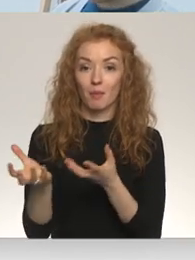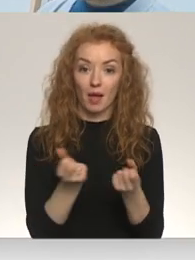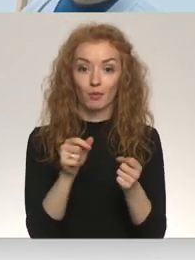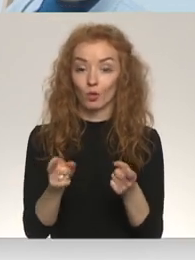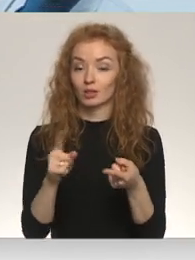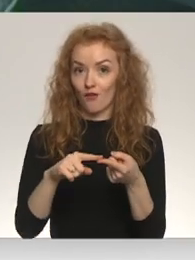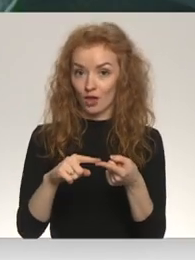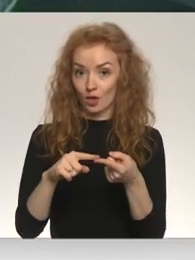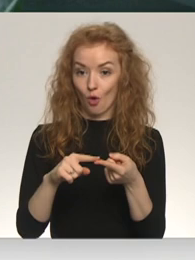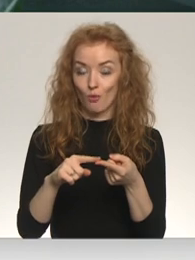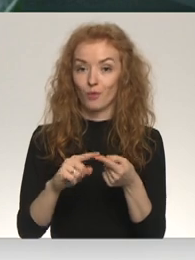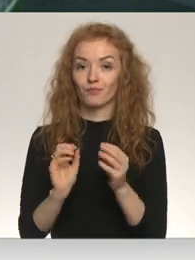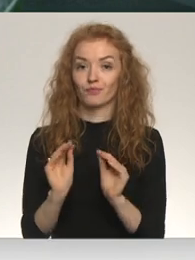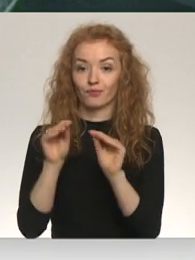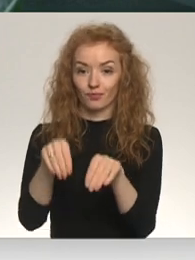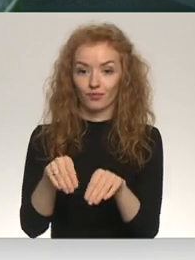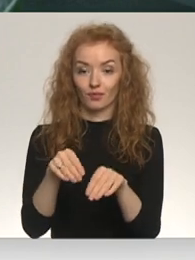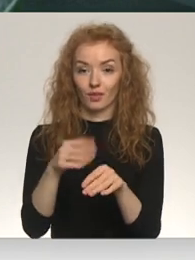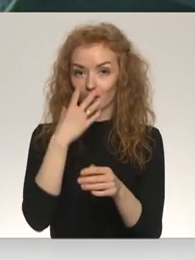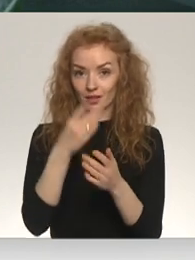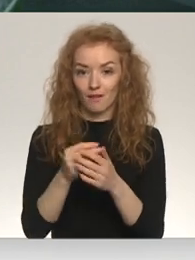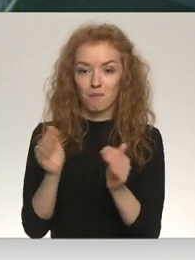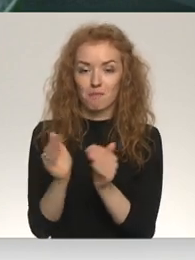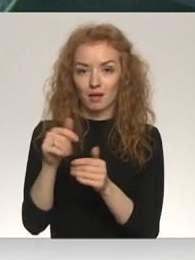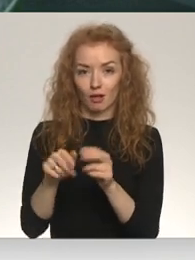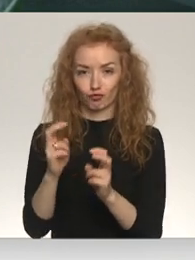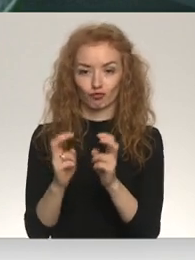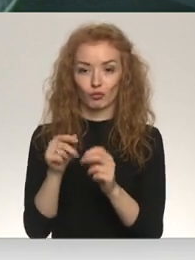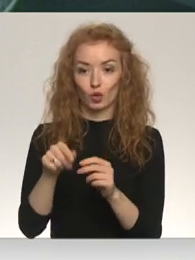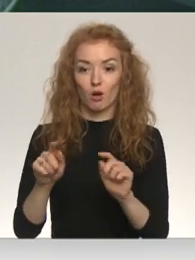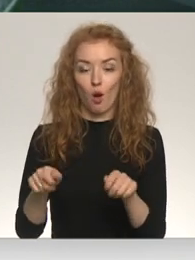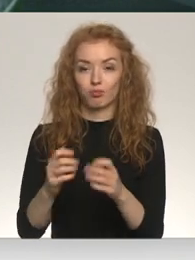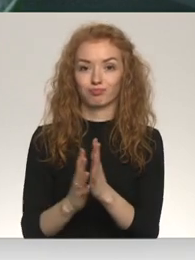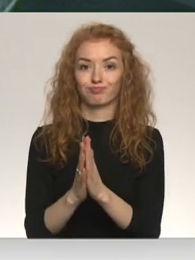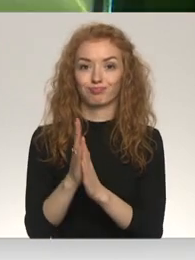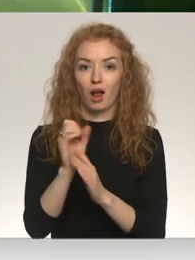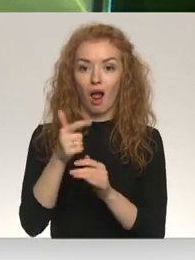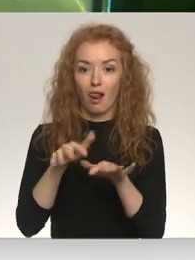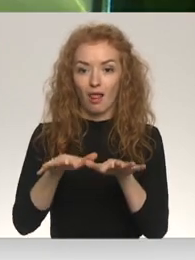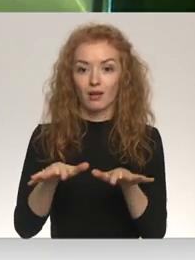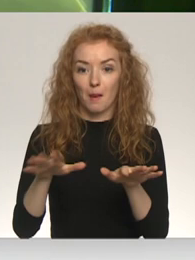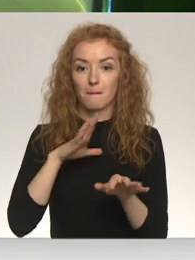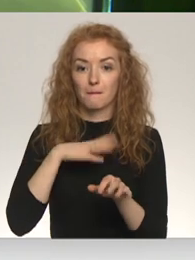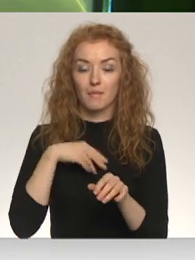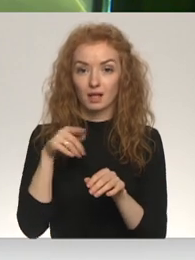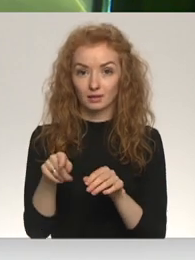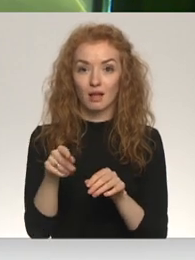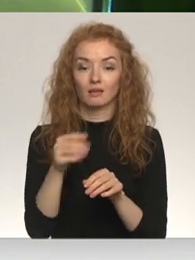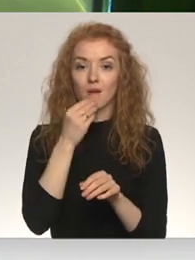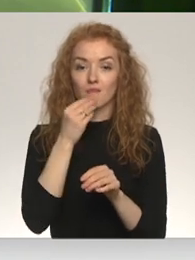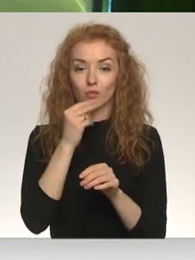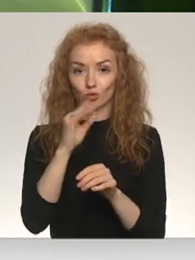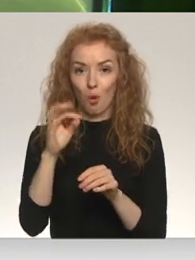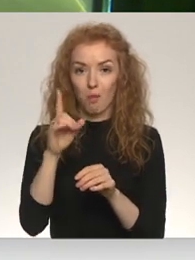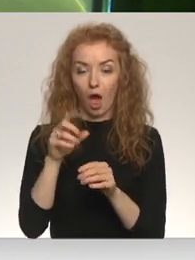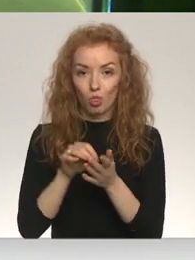savienojumus, ieliekam mūsu mazajā reaktorā. Mēs izaudzējam tur aļģes, attiecīgi tās aļģes, pēc tām apēd zooplanktons,